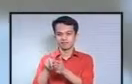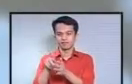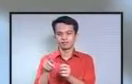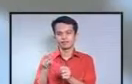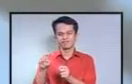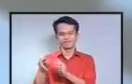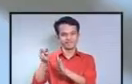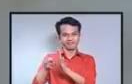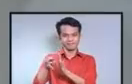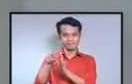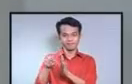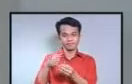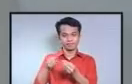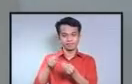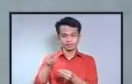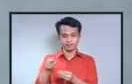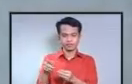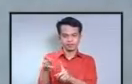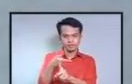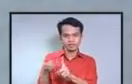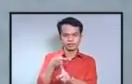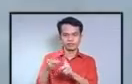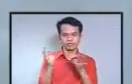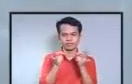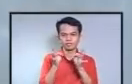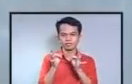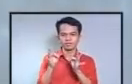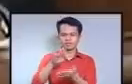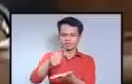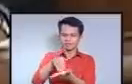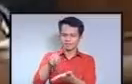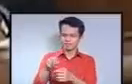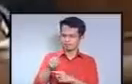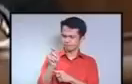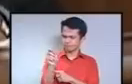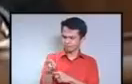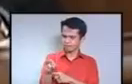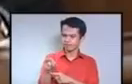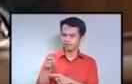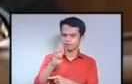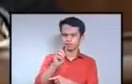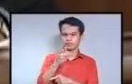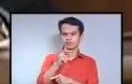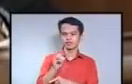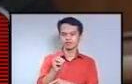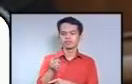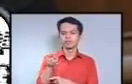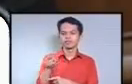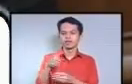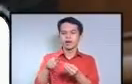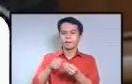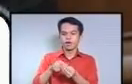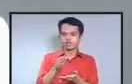Sa video na ito tungkol sa mga biktima ng iligal na droga, sumentro ang pagtatanong ni Senador Bongo sa Commission on Human Rights sa